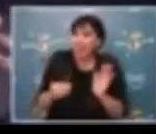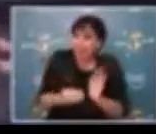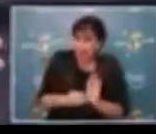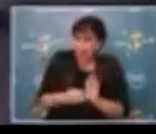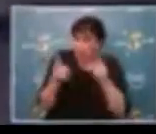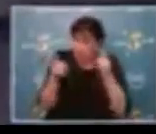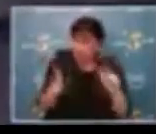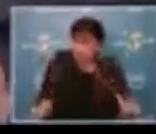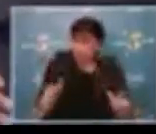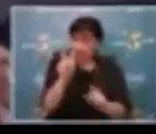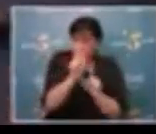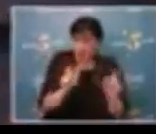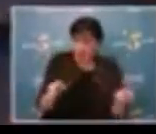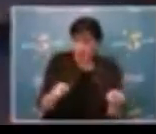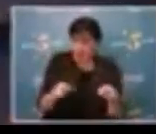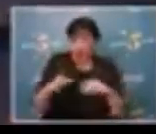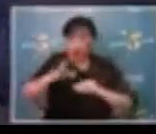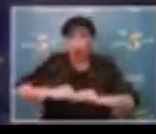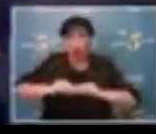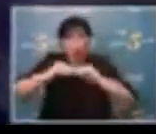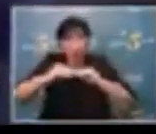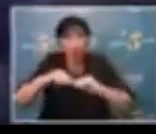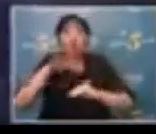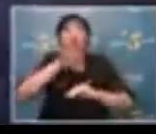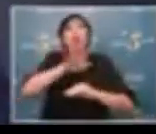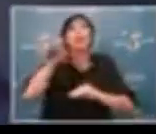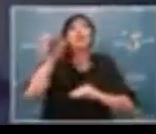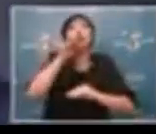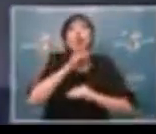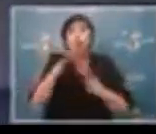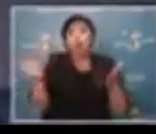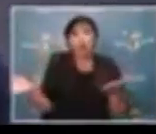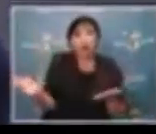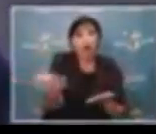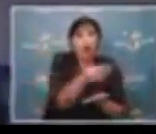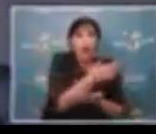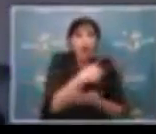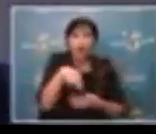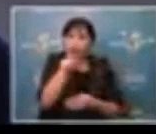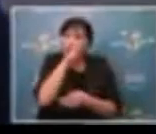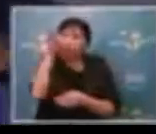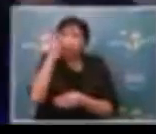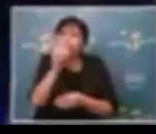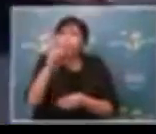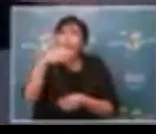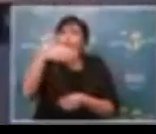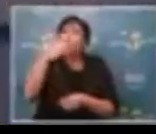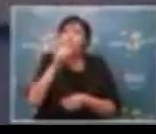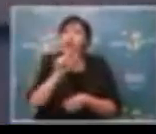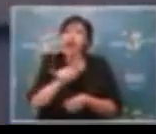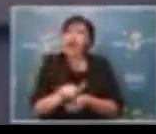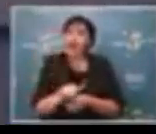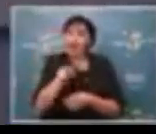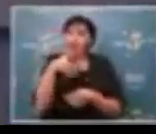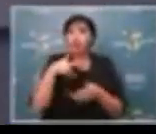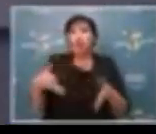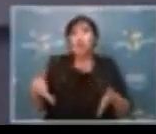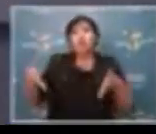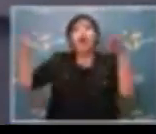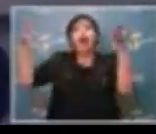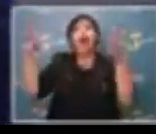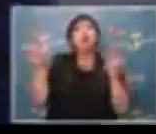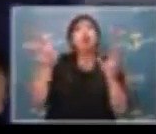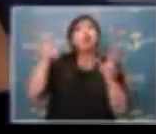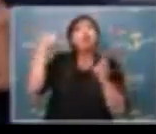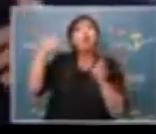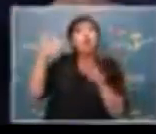città costruita e smontata dopo 55 giorni. Se andate a Mumbai c'è il palazzo del cinema,